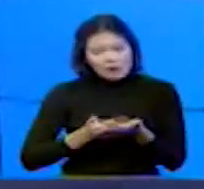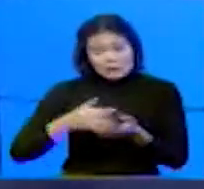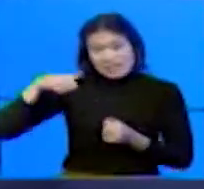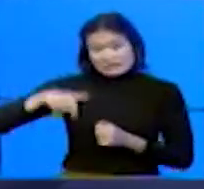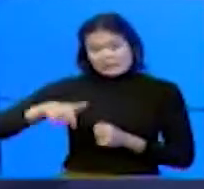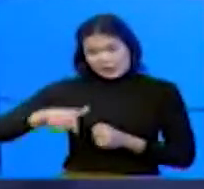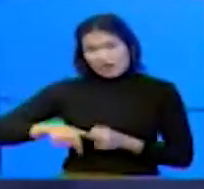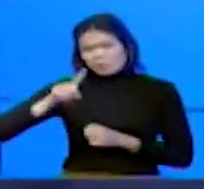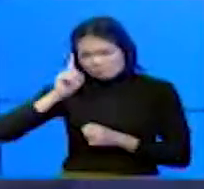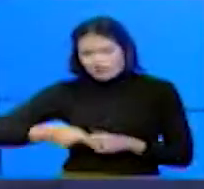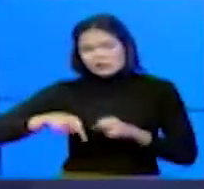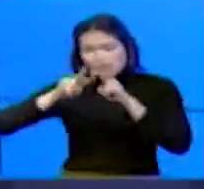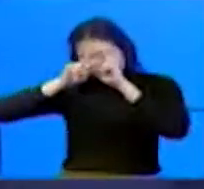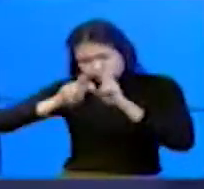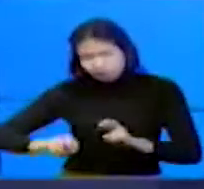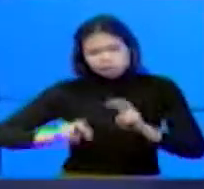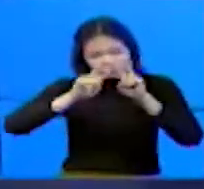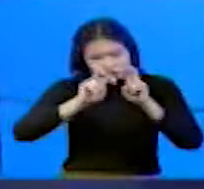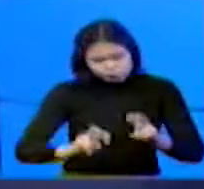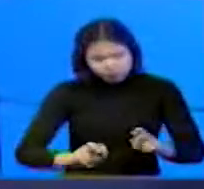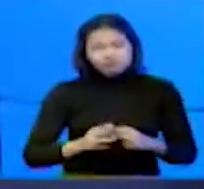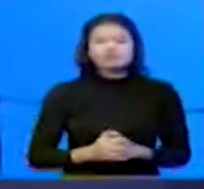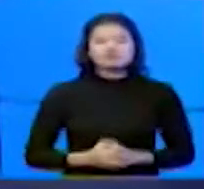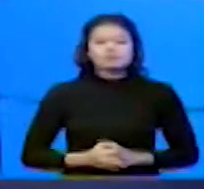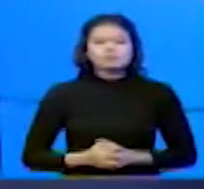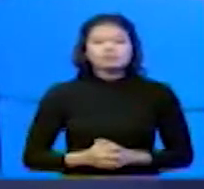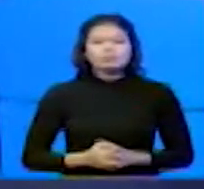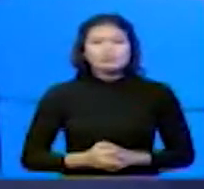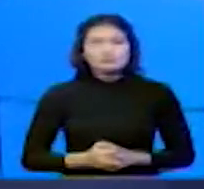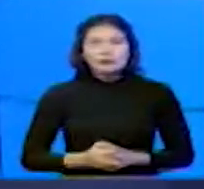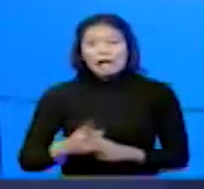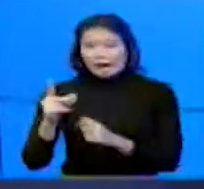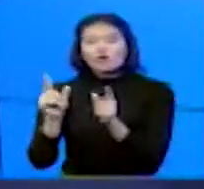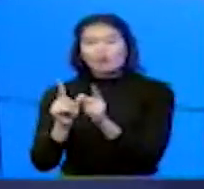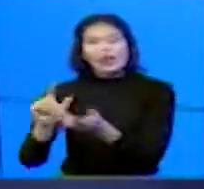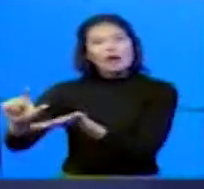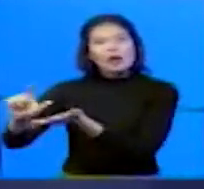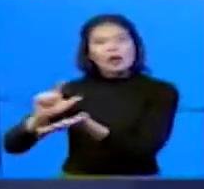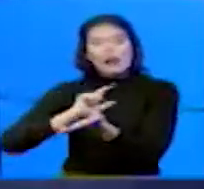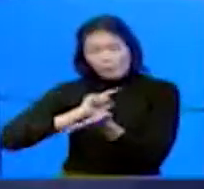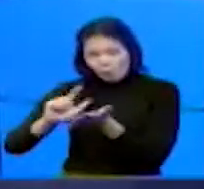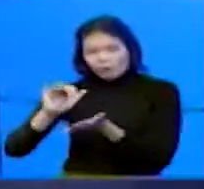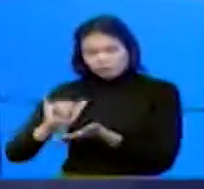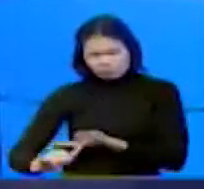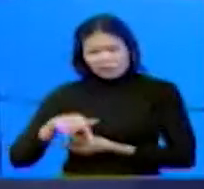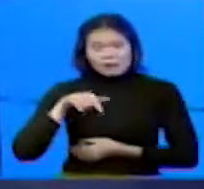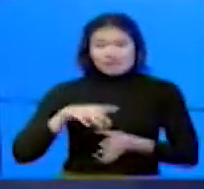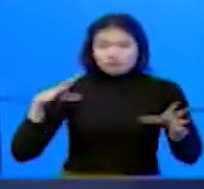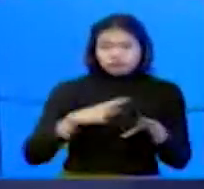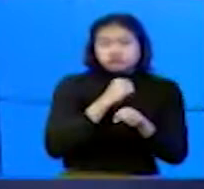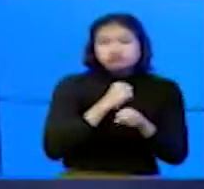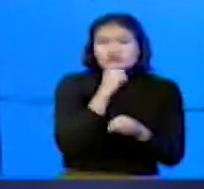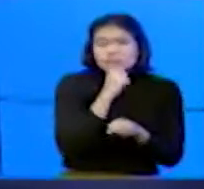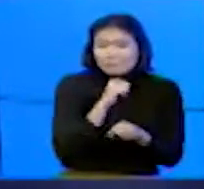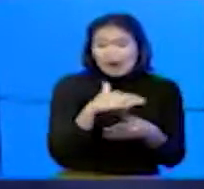kita investigasi dulu, ya. Tapi itu laporan dari RT. Kita investigasi dulu ya, jadi kita belum bisa menyimpulkan siapa atau